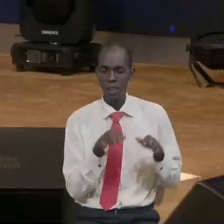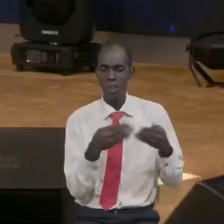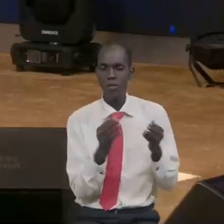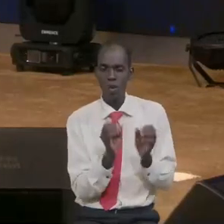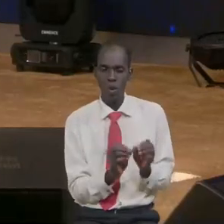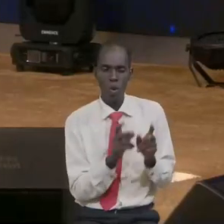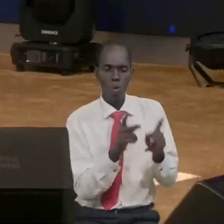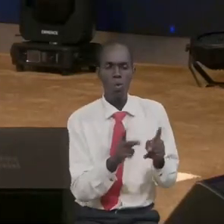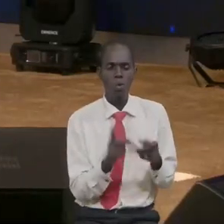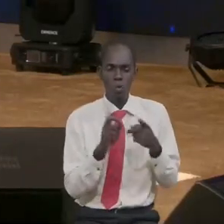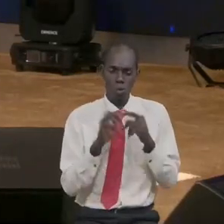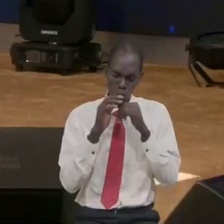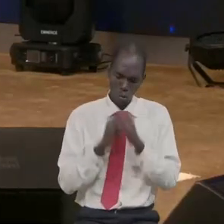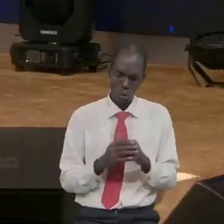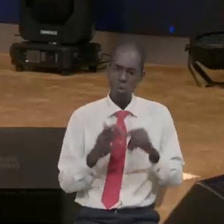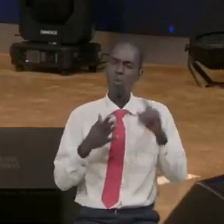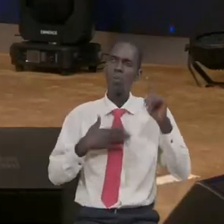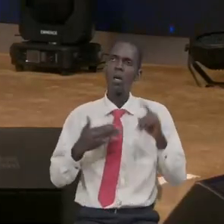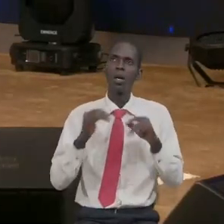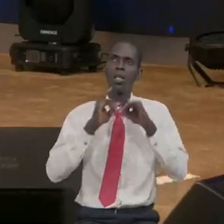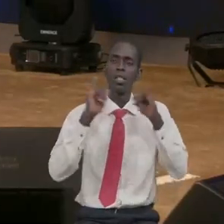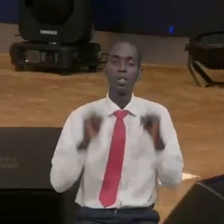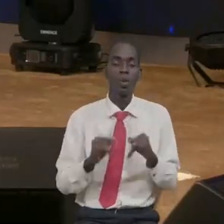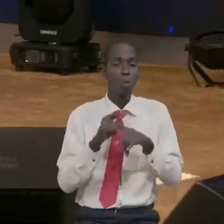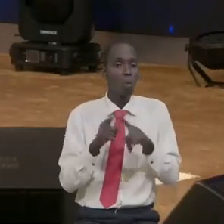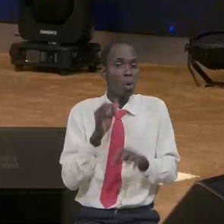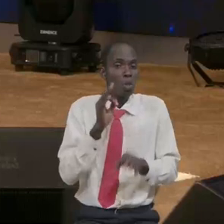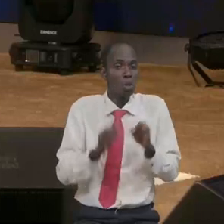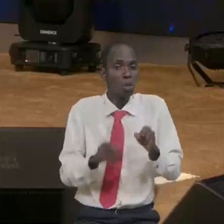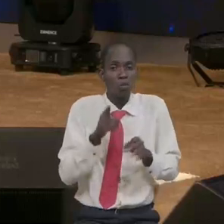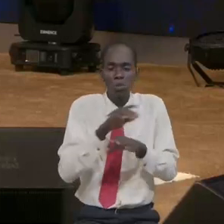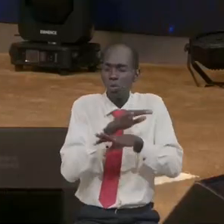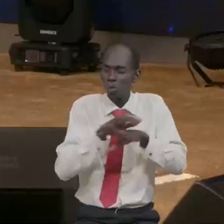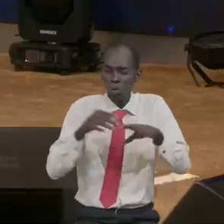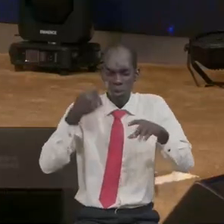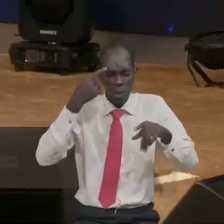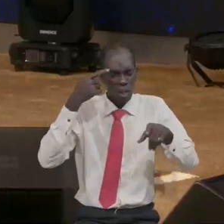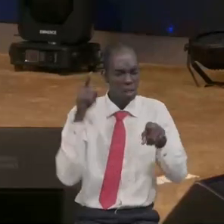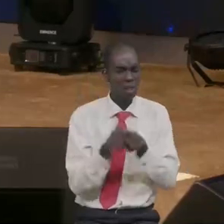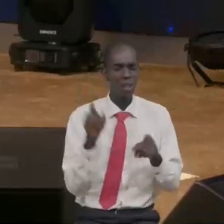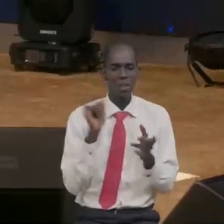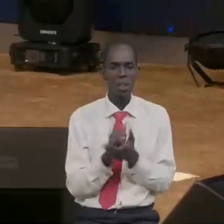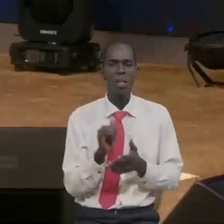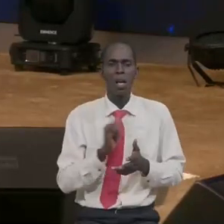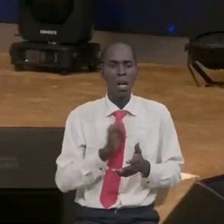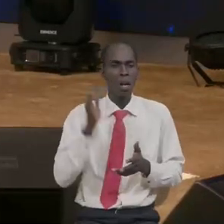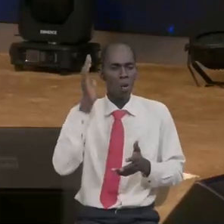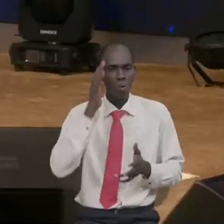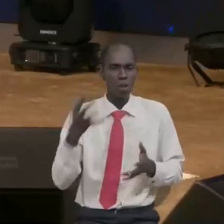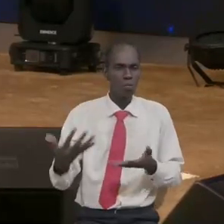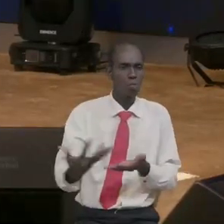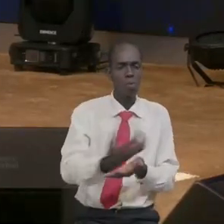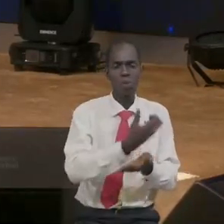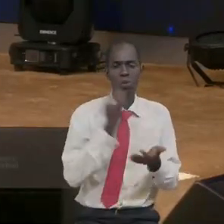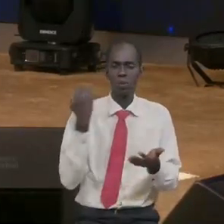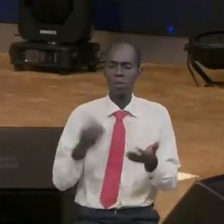la deuxième chance pour adorer mon idole. Sinon, si vous ne reconsidérez pas cela, je vais vous jeter dans le feu.